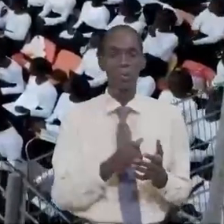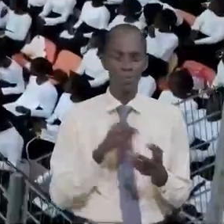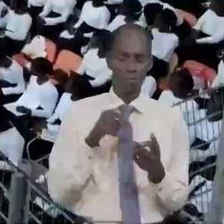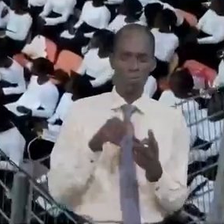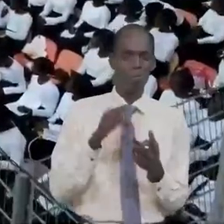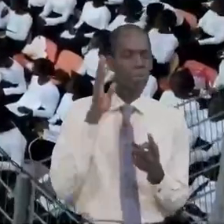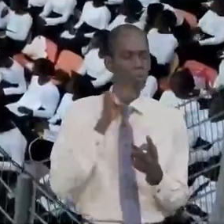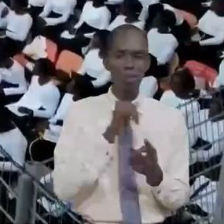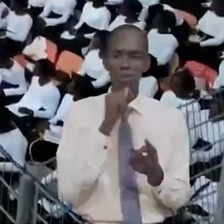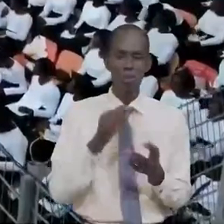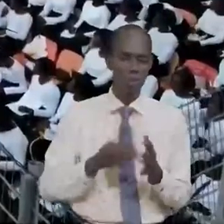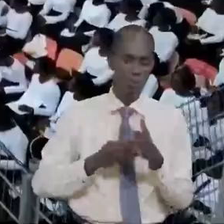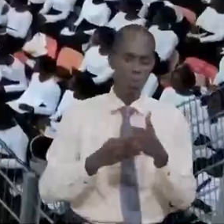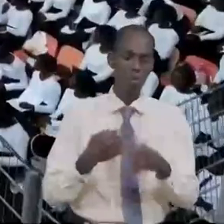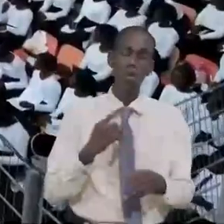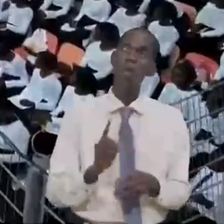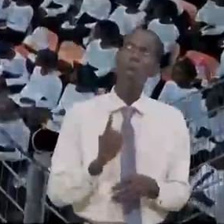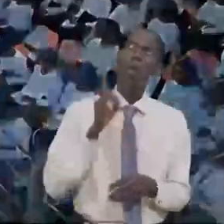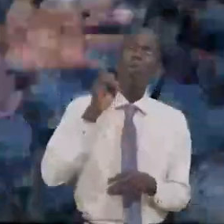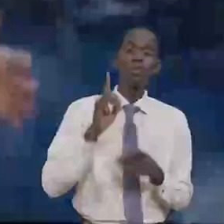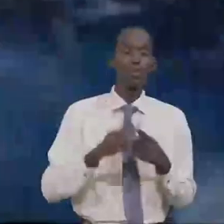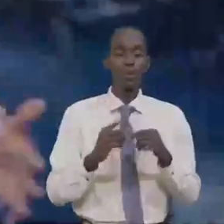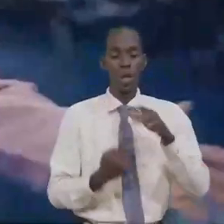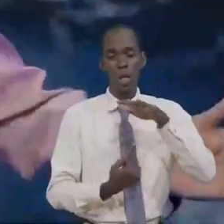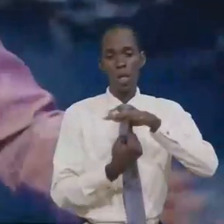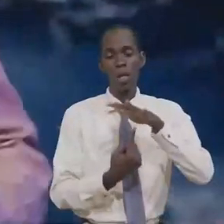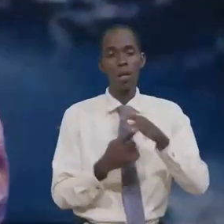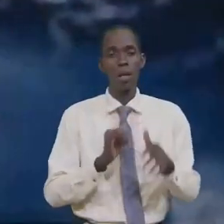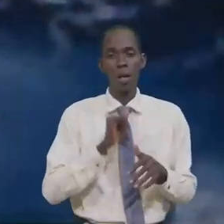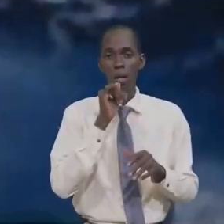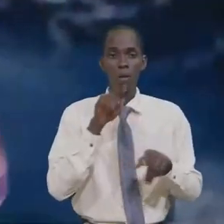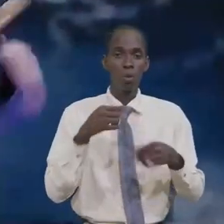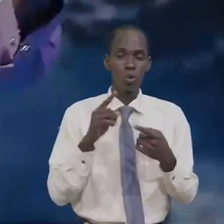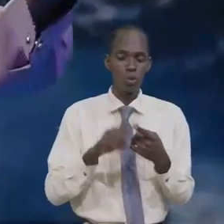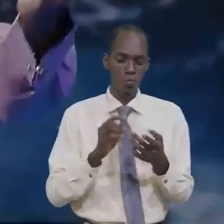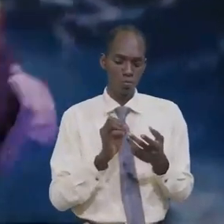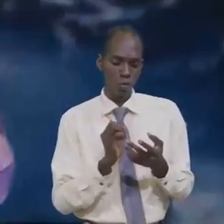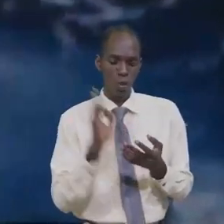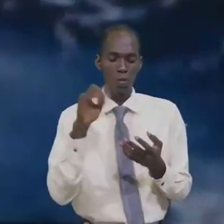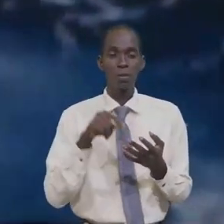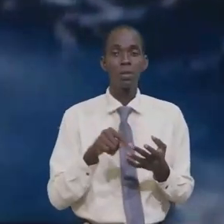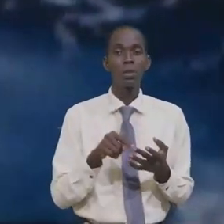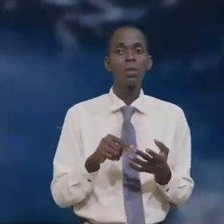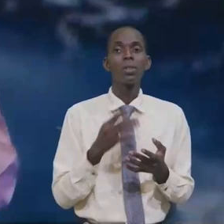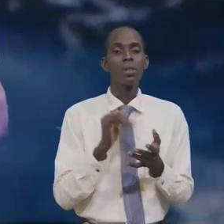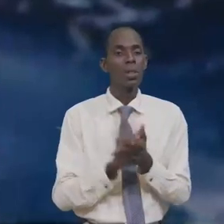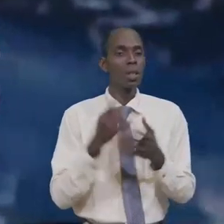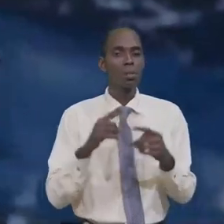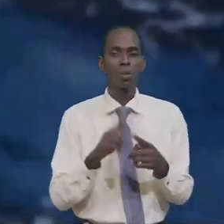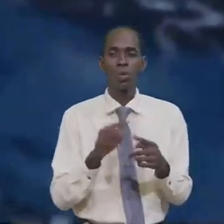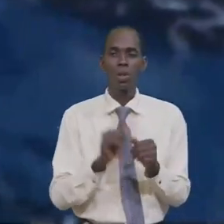lever au sommet que je vise et il met ça de côté cela arrive à tout le monde l'athlète